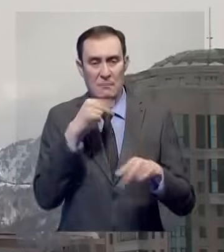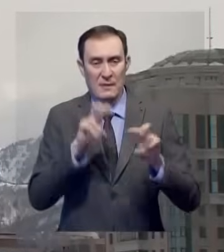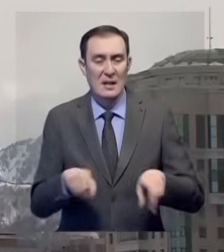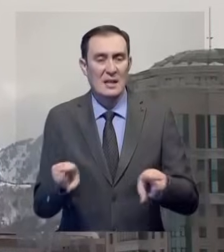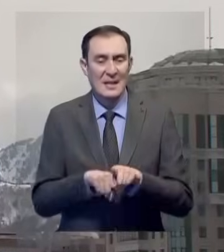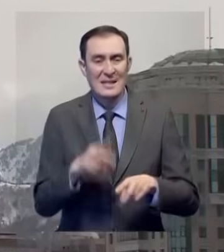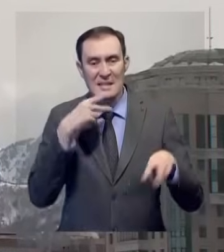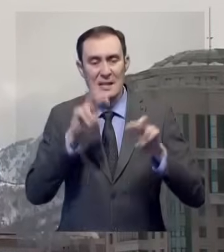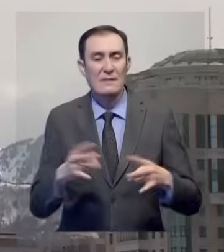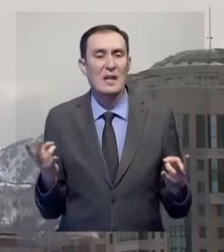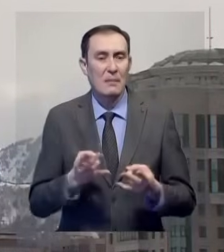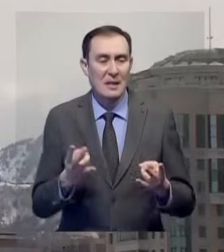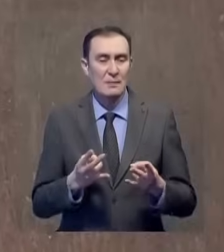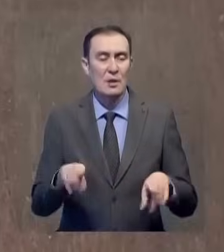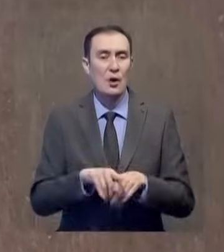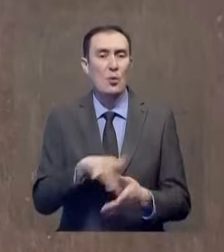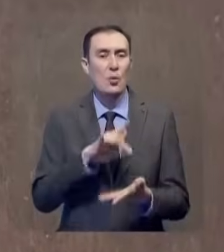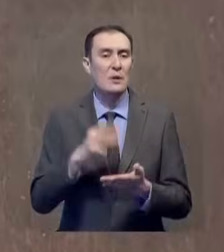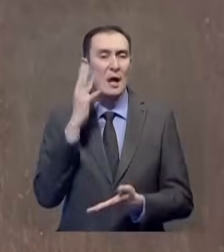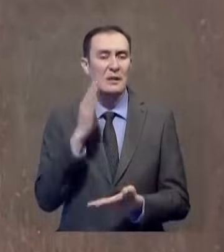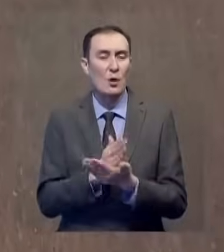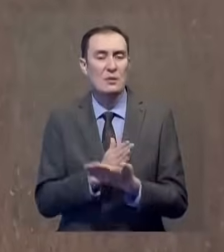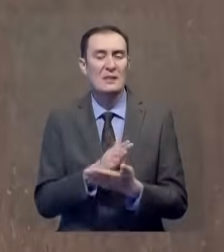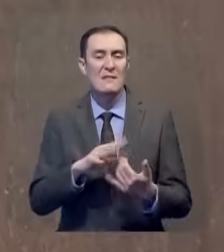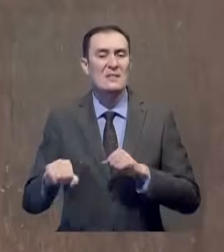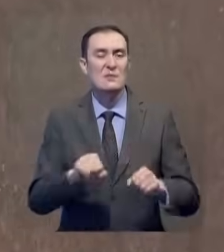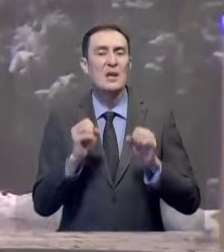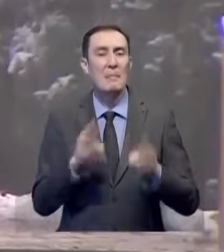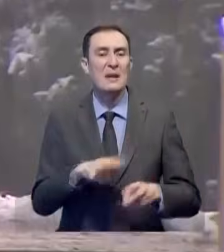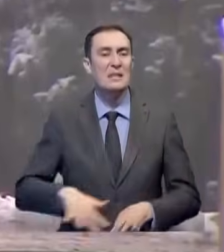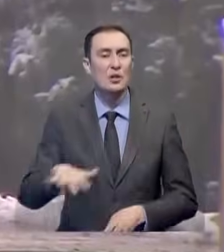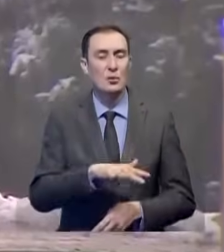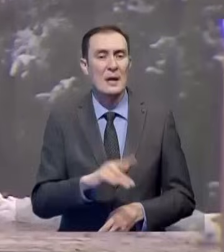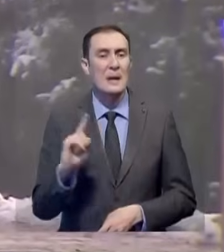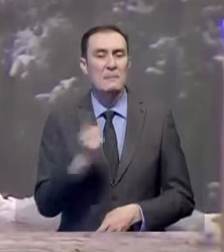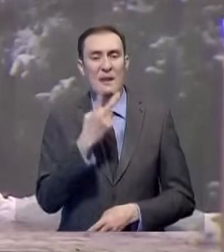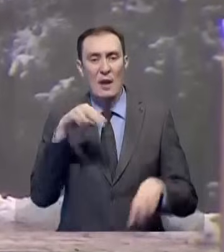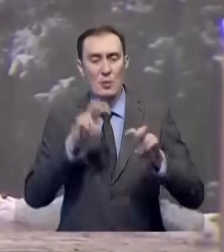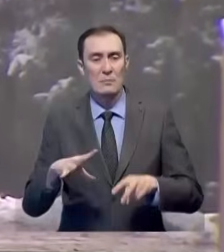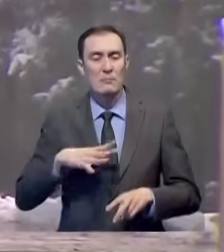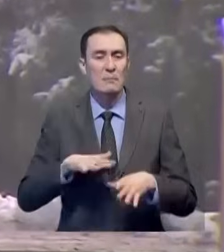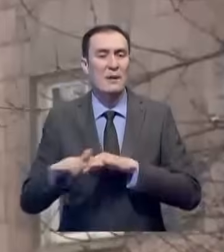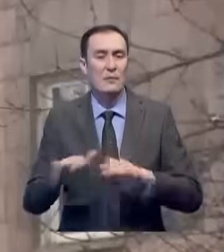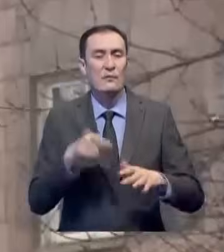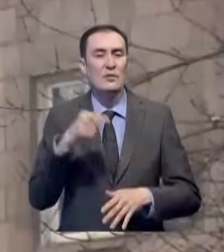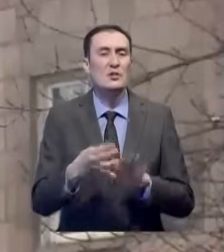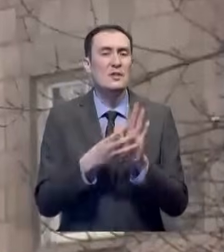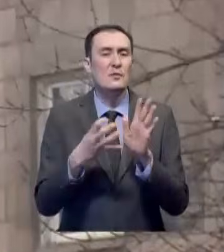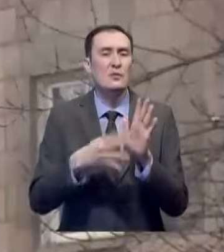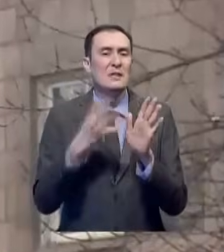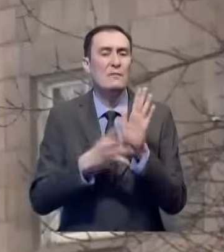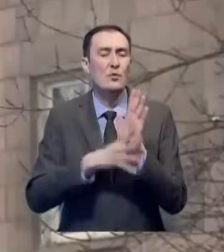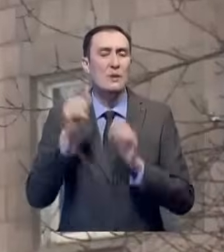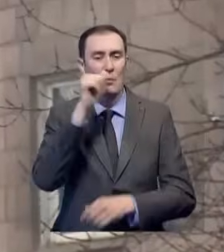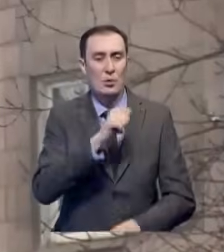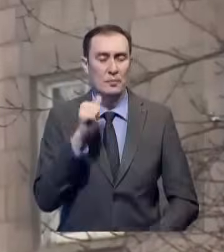Такие исследования необходимы, так как Алматы находится в сейсмически опасной зоне. Первый сейсмический аудит в городе был проведен в 1990